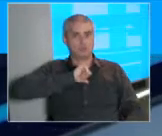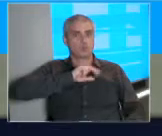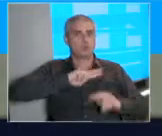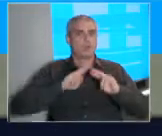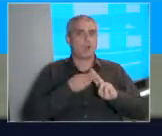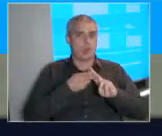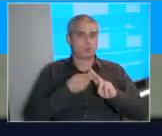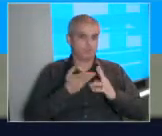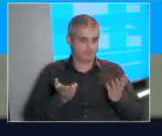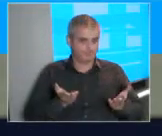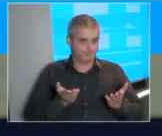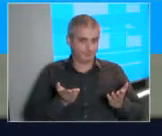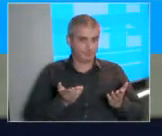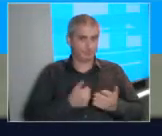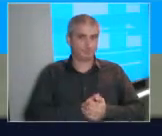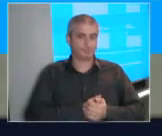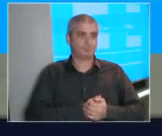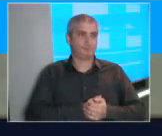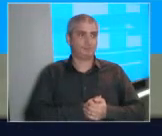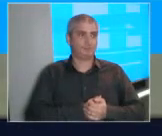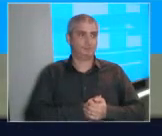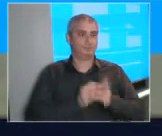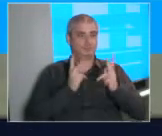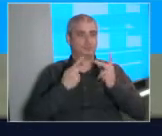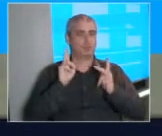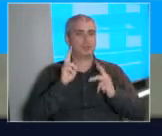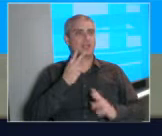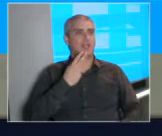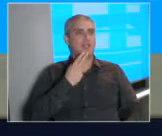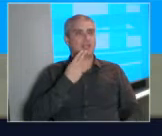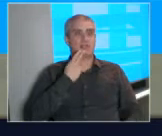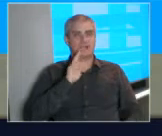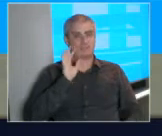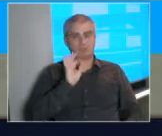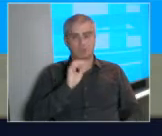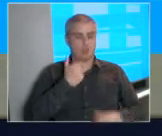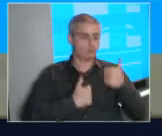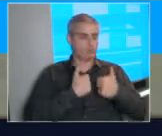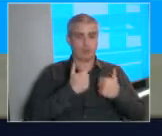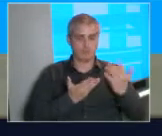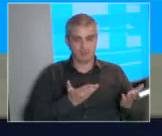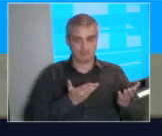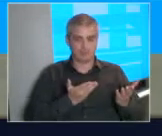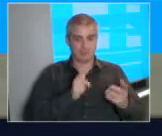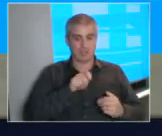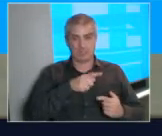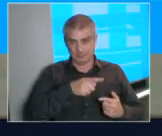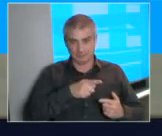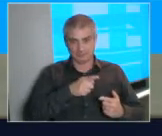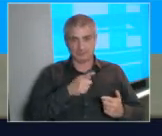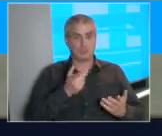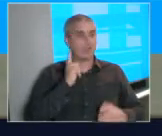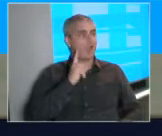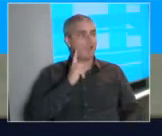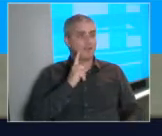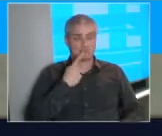שההתעניינות גוברת, ויש יותר התחייבויות מצד מועמדים לכנסת וכאלה,